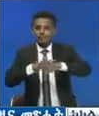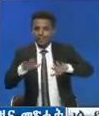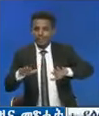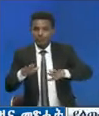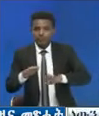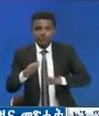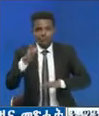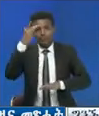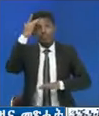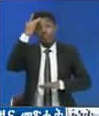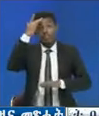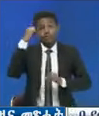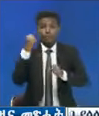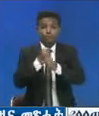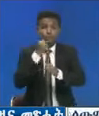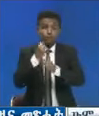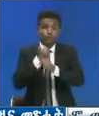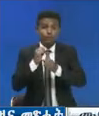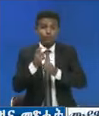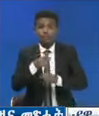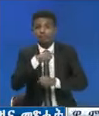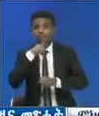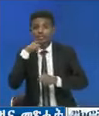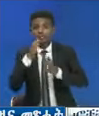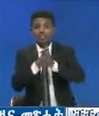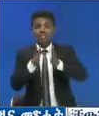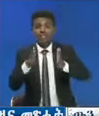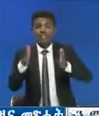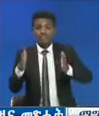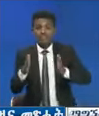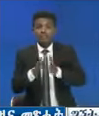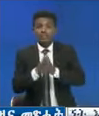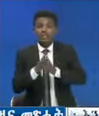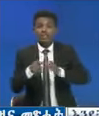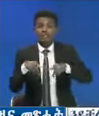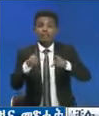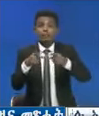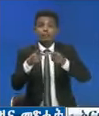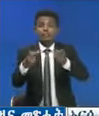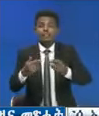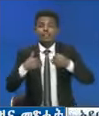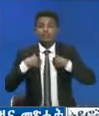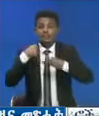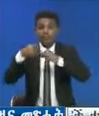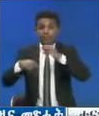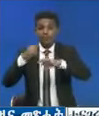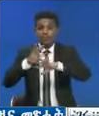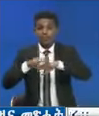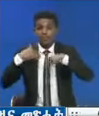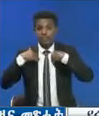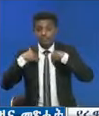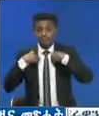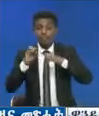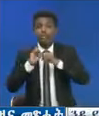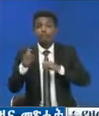አንዳንዴ የሚሰሩበትና አንዳንዱም ደግሞ ጾም ያሳድሩታል፣ በተለይ ሰፋፊ የእርሻ መሬት ያለባቸው አካባቢ። በዚህ ዓመት ግን ምንም ይሁን ምንም በስፋት